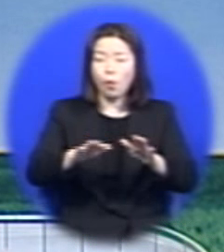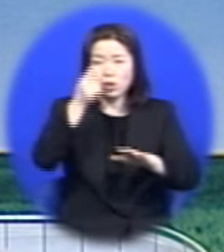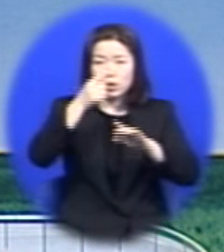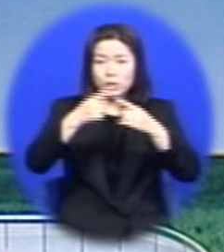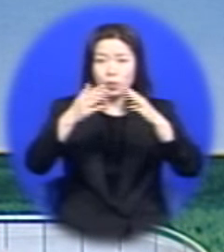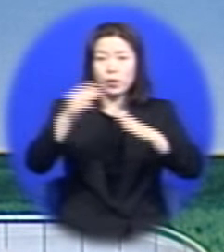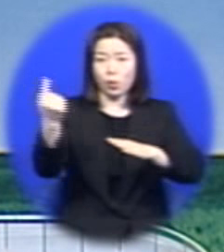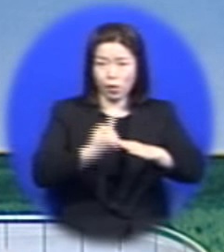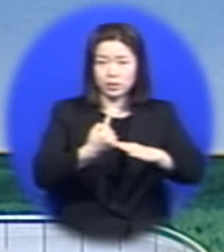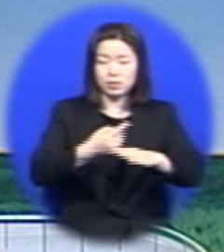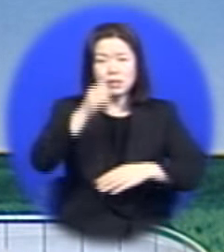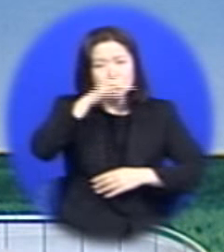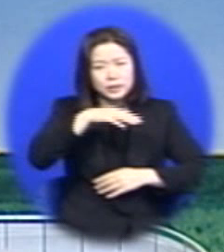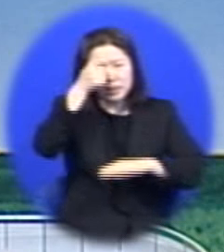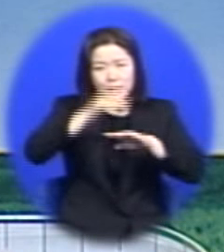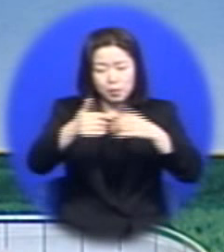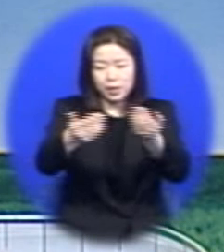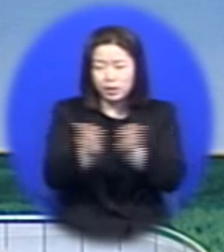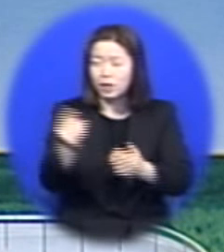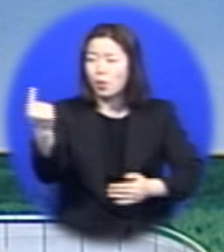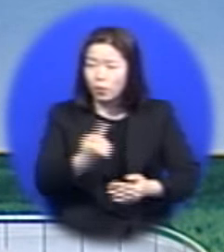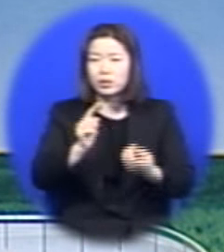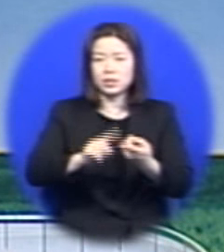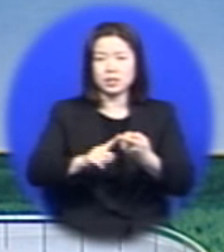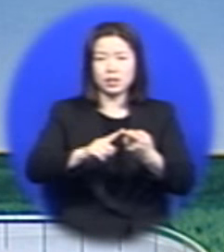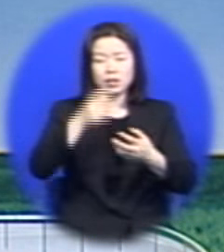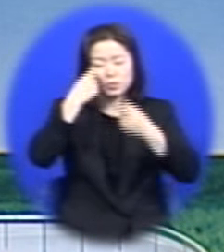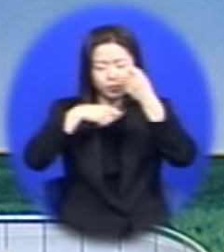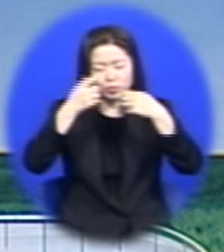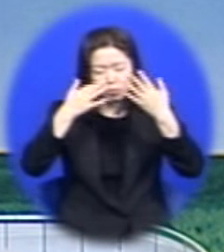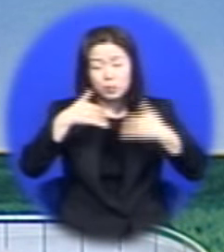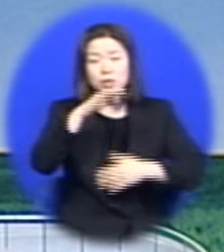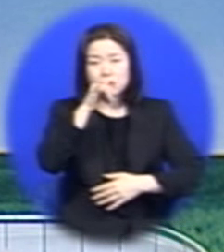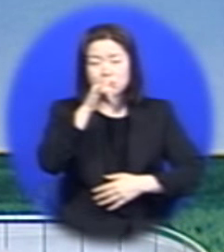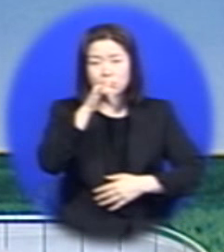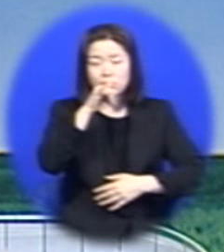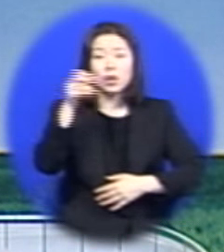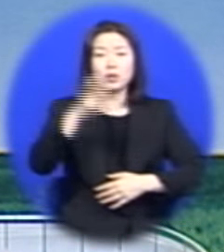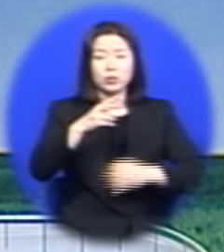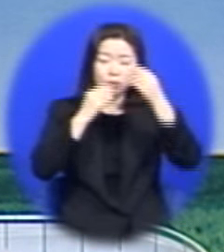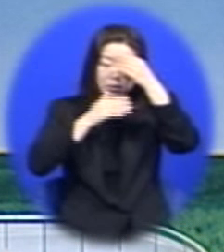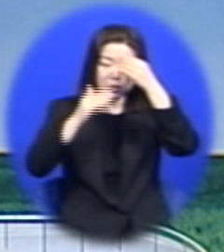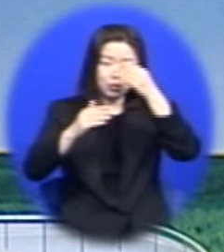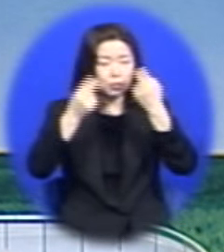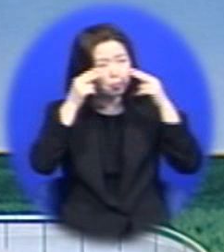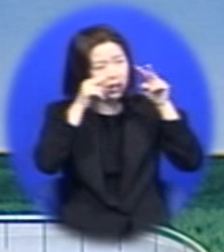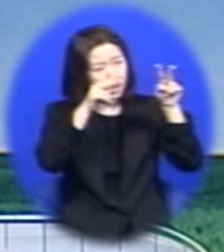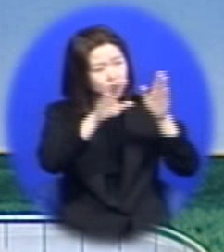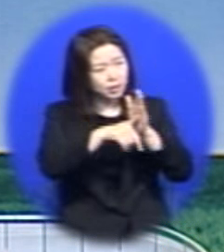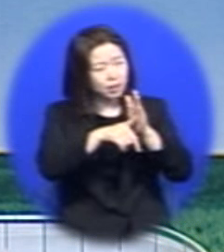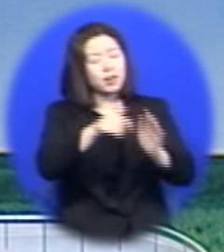와서 그냥 예배당에 들어오는 것 자체도 눈물이 있고 그리고 성도들을 바라볼 때 감사할